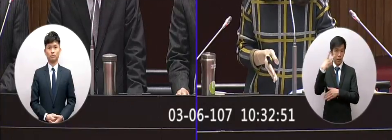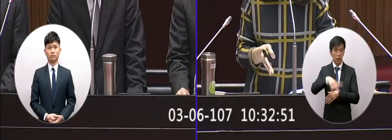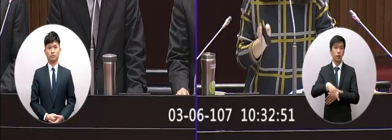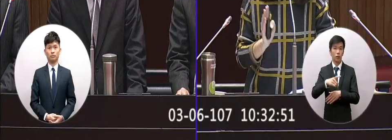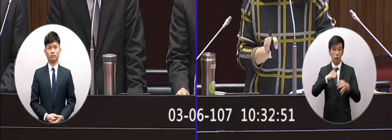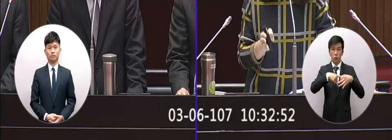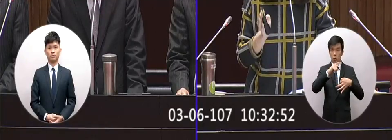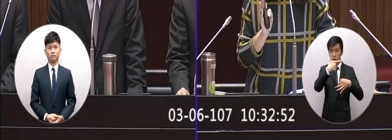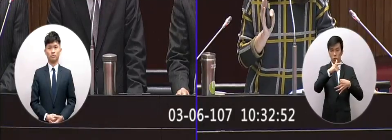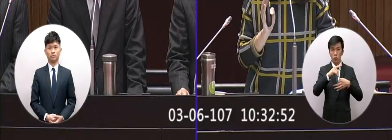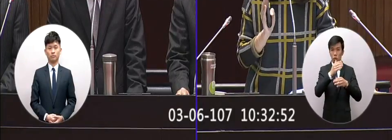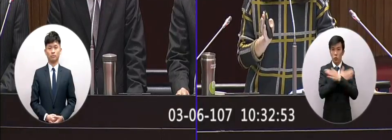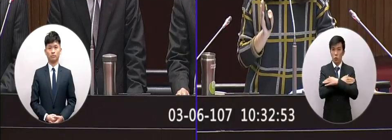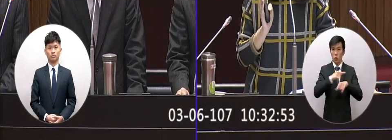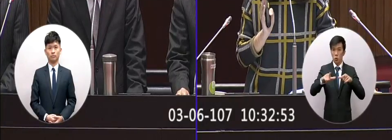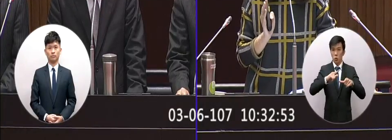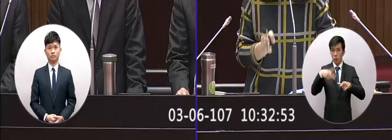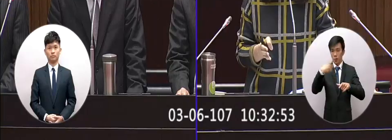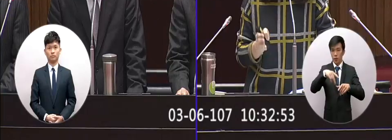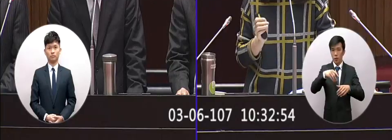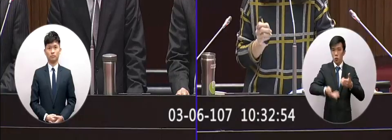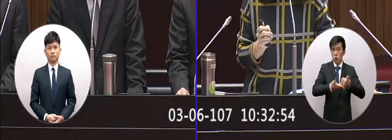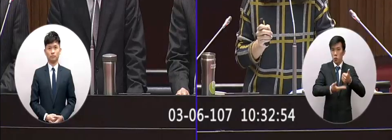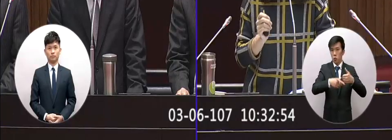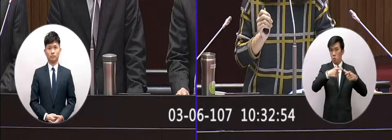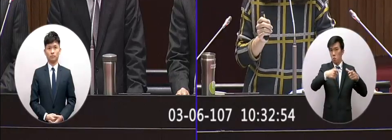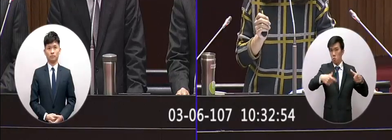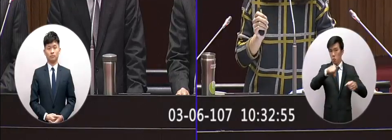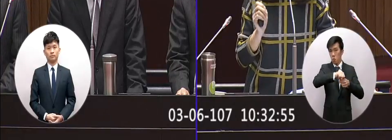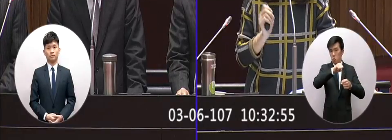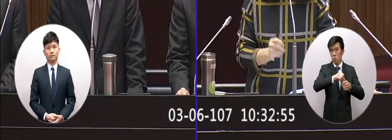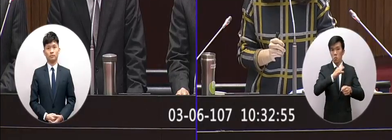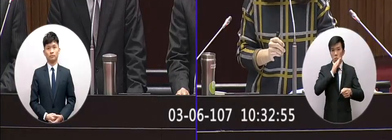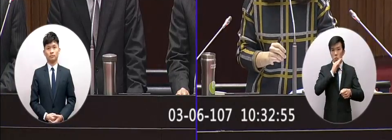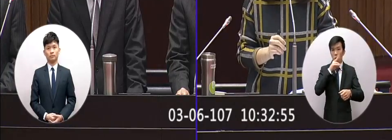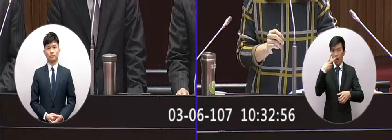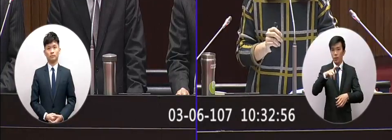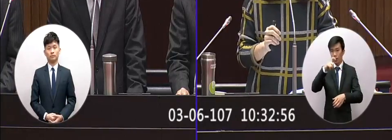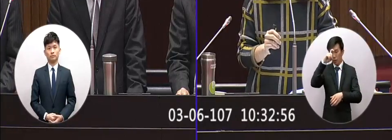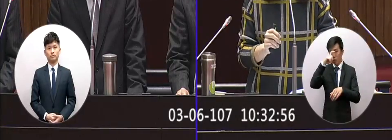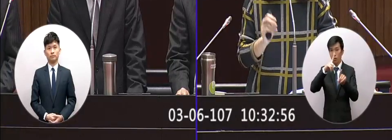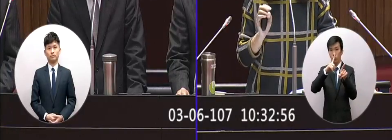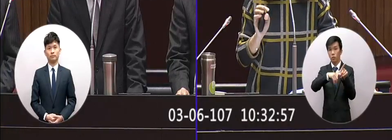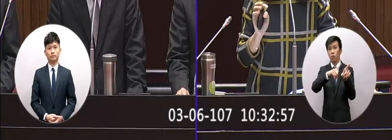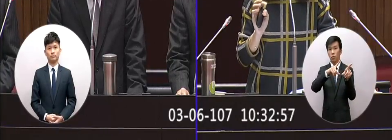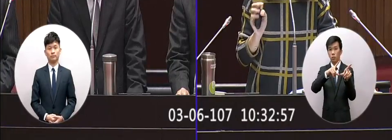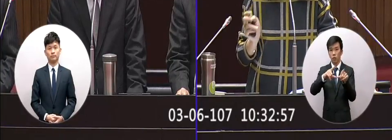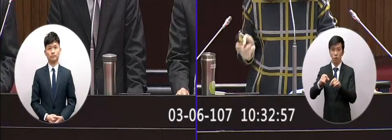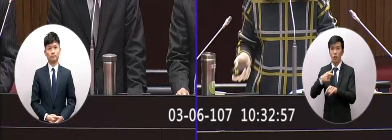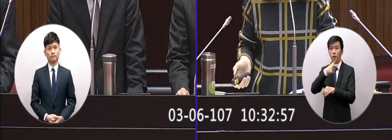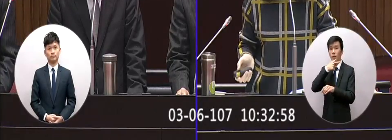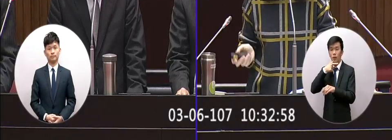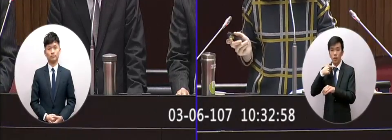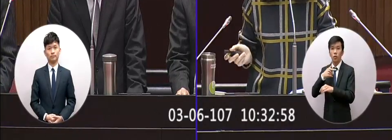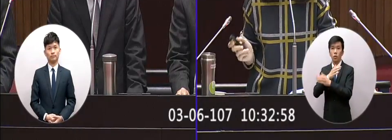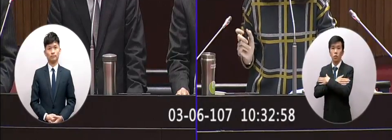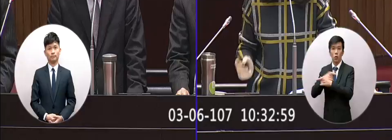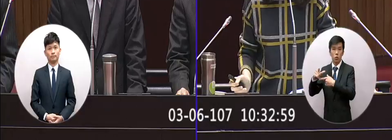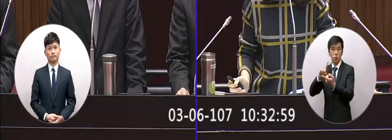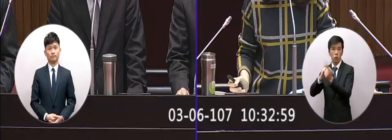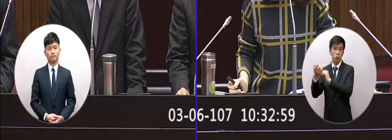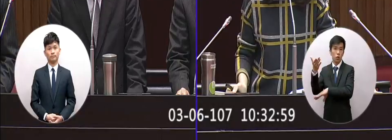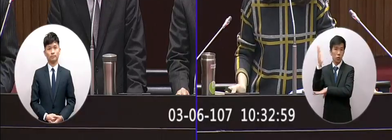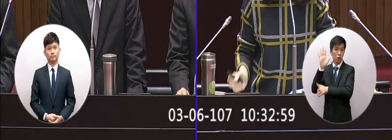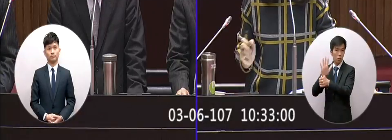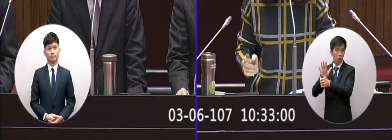动还是要来推行院长这个私幼公共化的这个想法我想这个效益要好好的